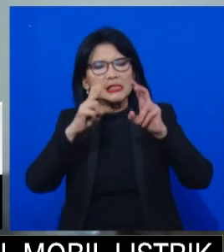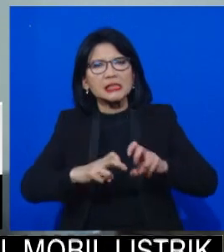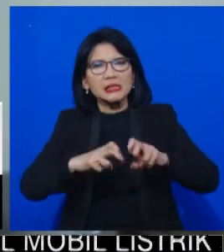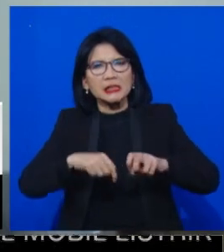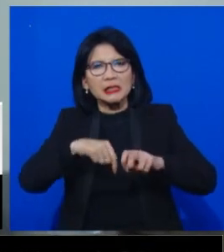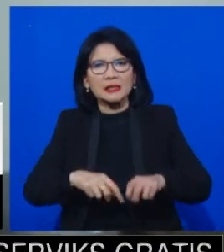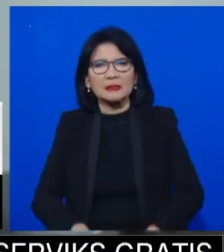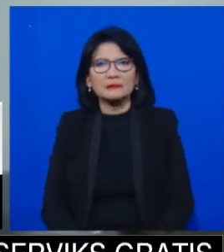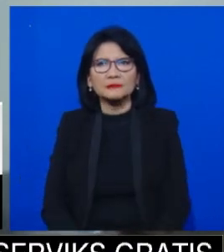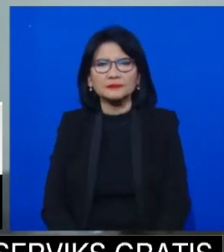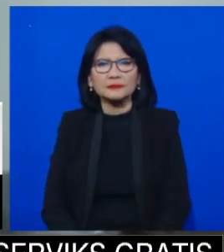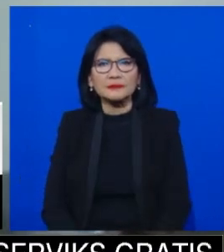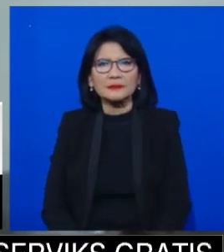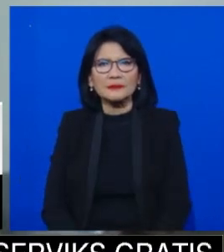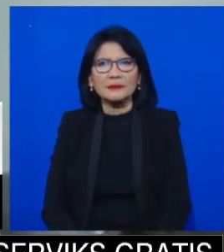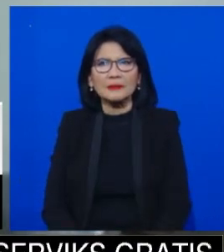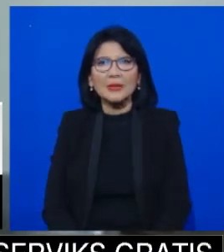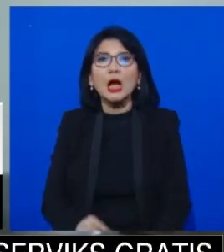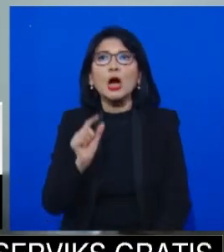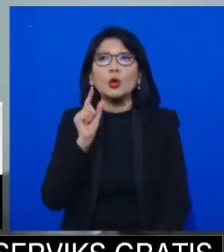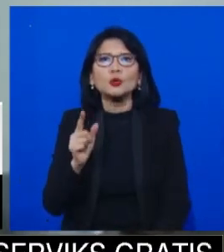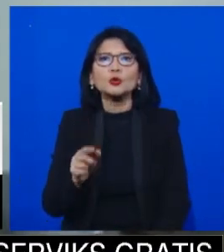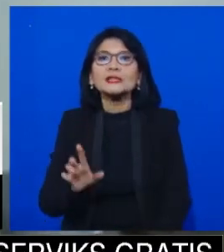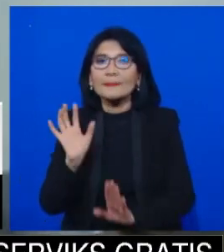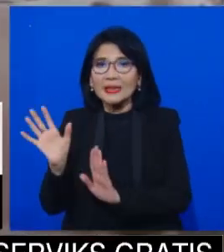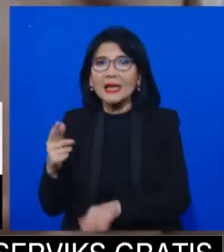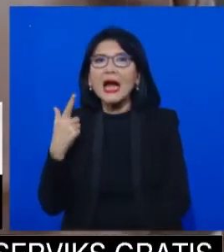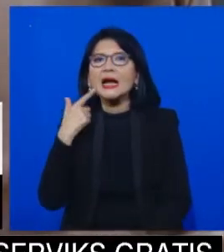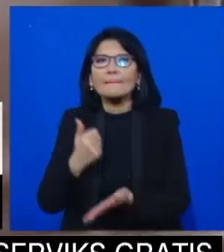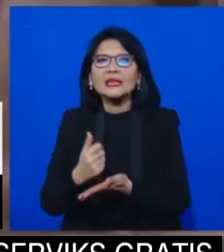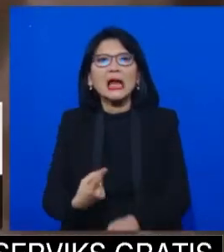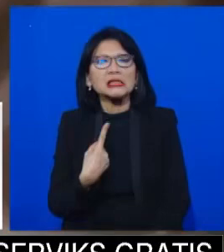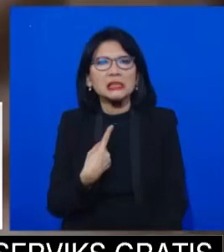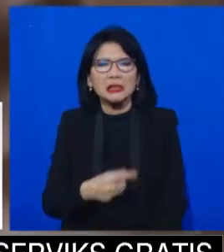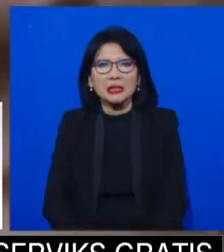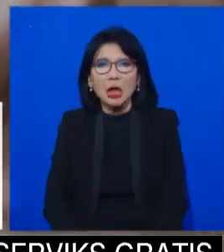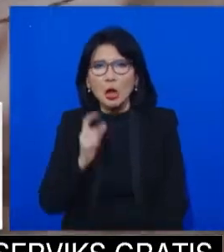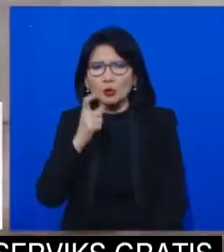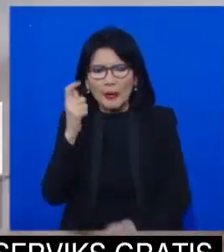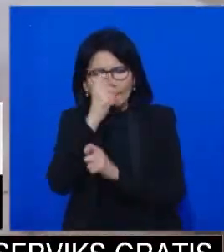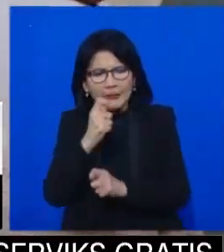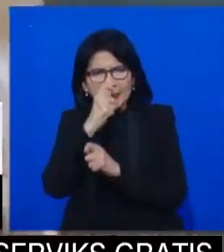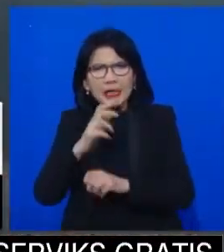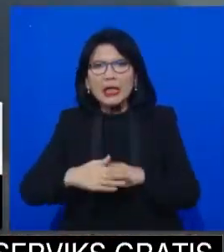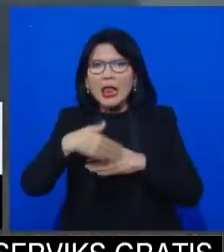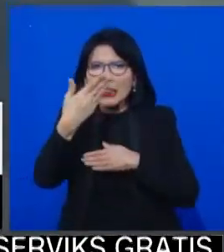Itu dipakai untuk pribadi ya? Sementara. Guna penyidikan lebih lanjut, saat ini